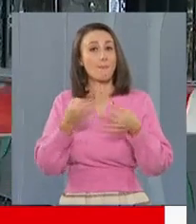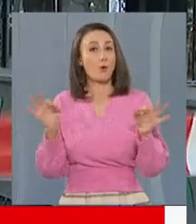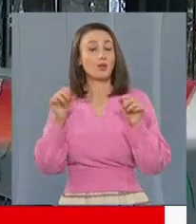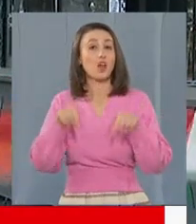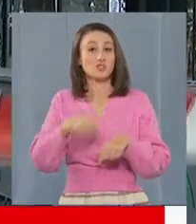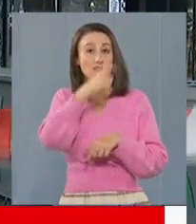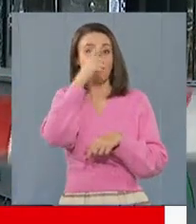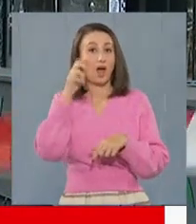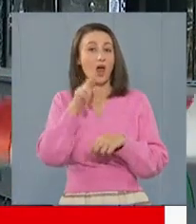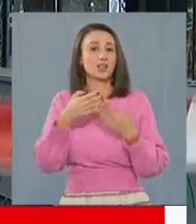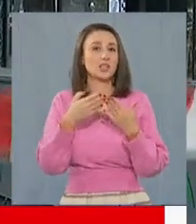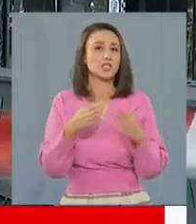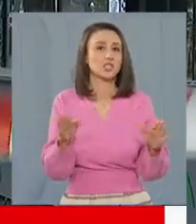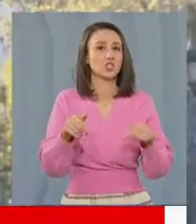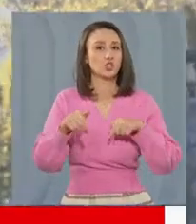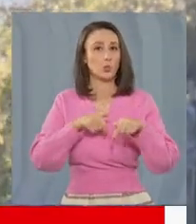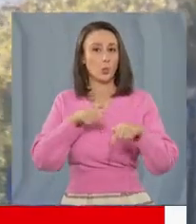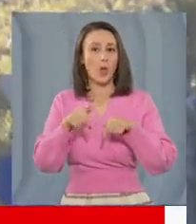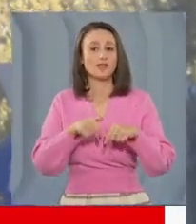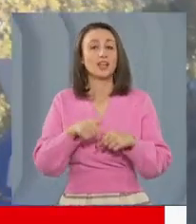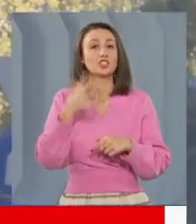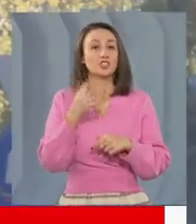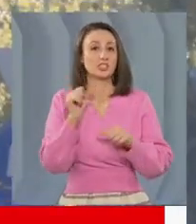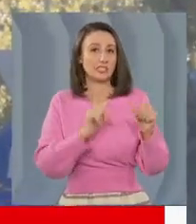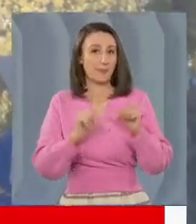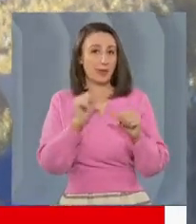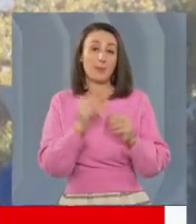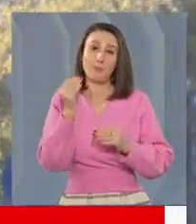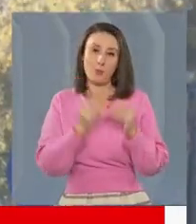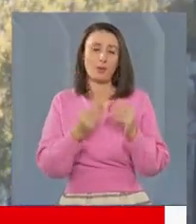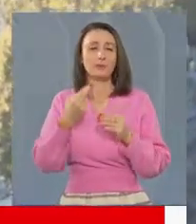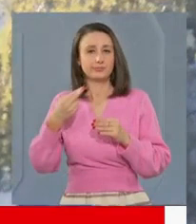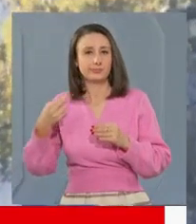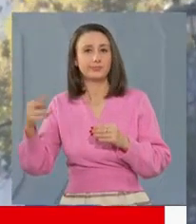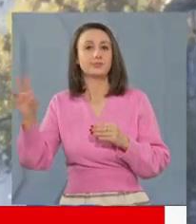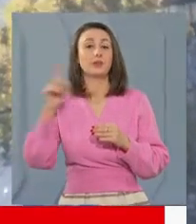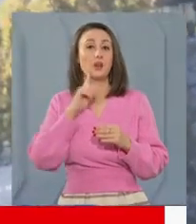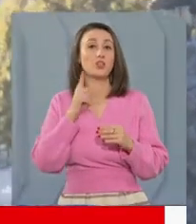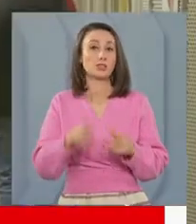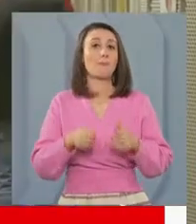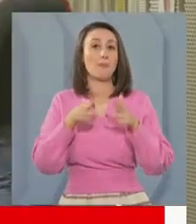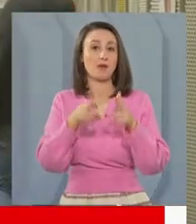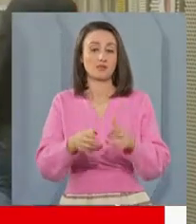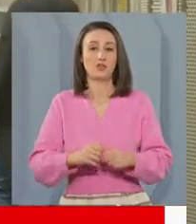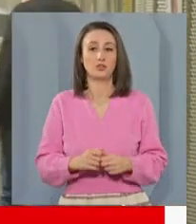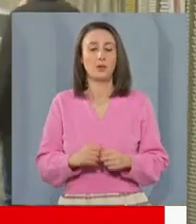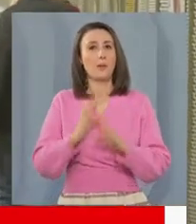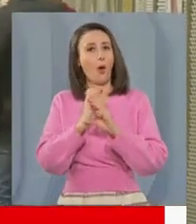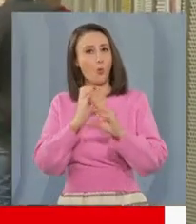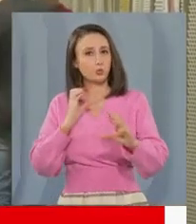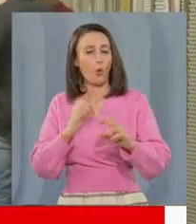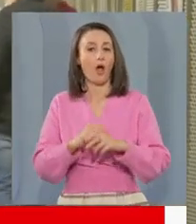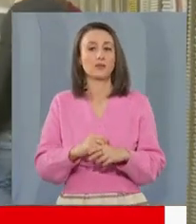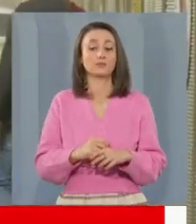această vară și redeschis și circulației rutiere pe 5 septembrie, problemele s-au ținut în lanț în pasajul Unirii. Autocare, camioane